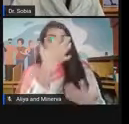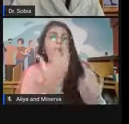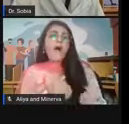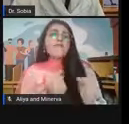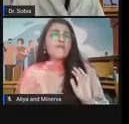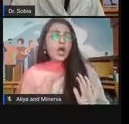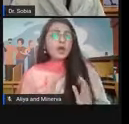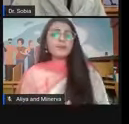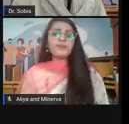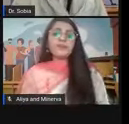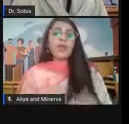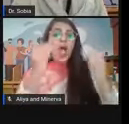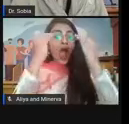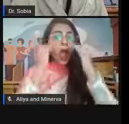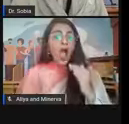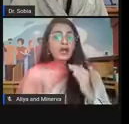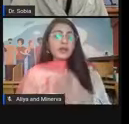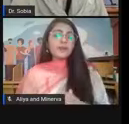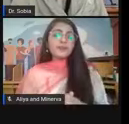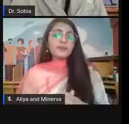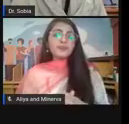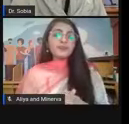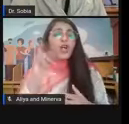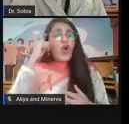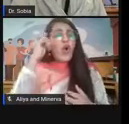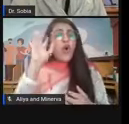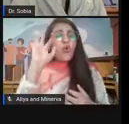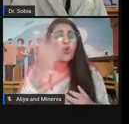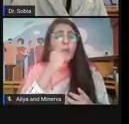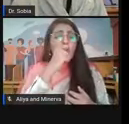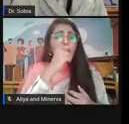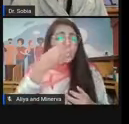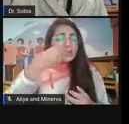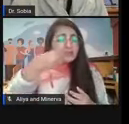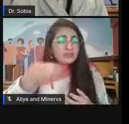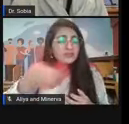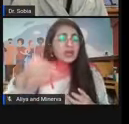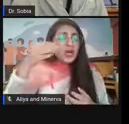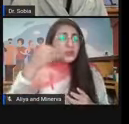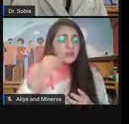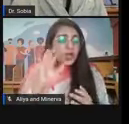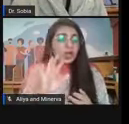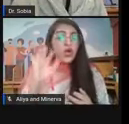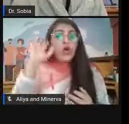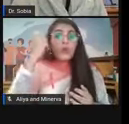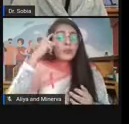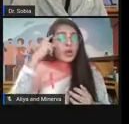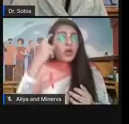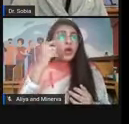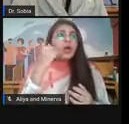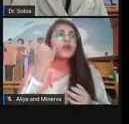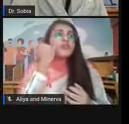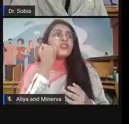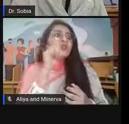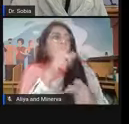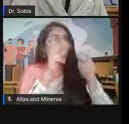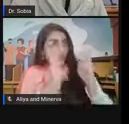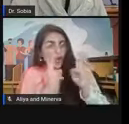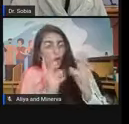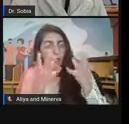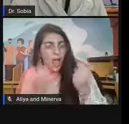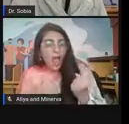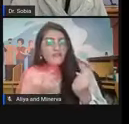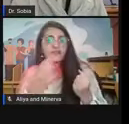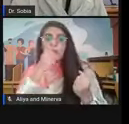आगे चलते हैं. डिस्चार्ज होना ब्रेस्ट से किसी किस्म का. नॉर्मली ब्रेस्ट से कोई डिस्चार्ज नहीं होता है